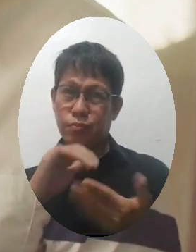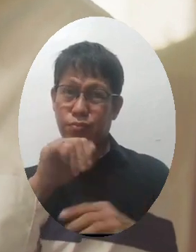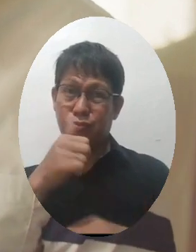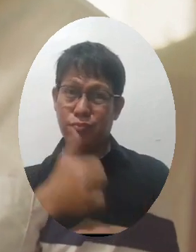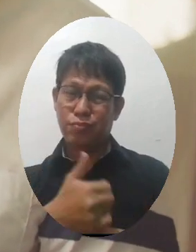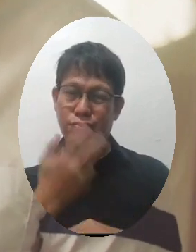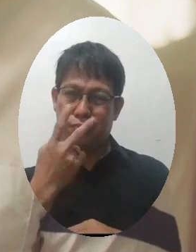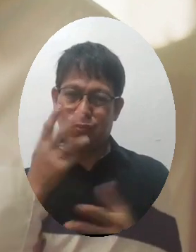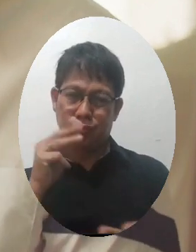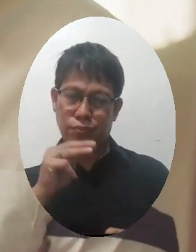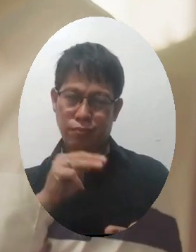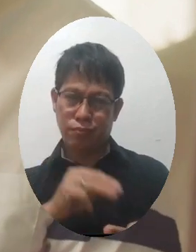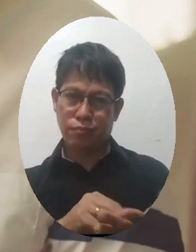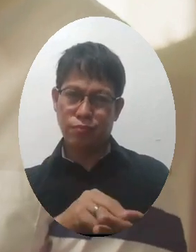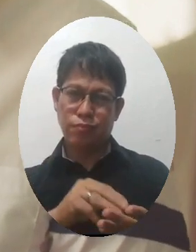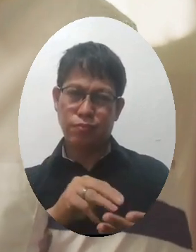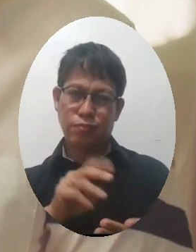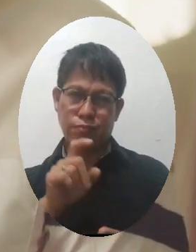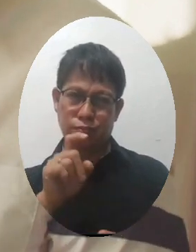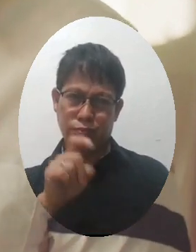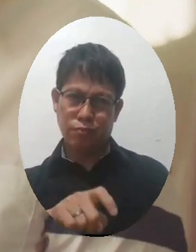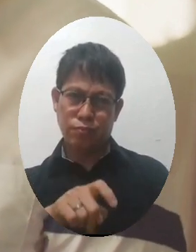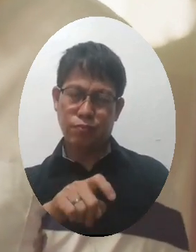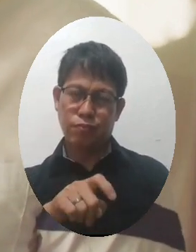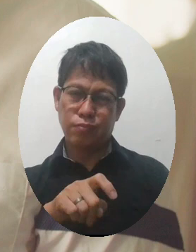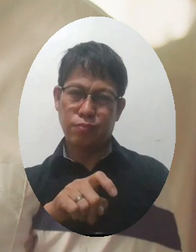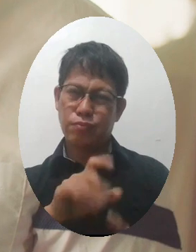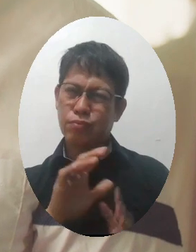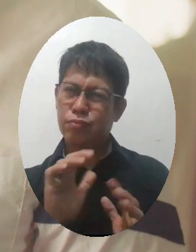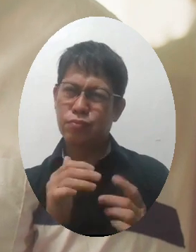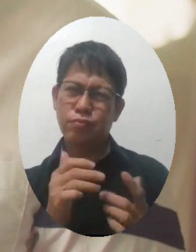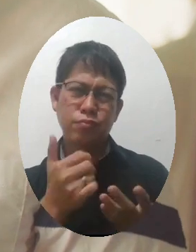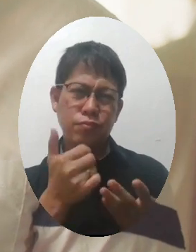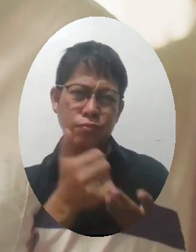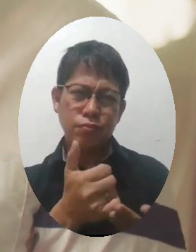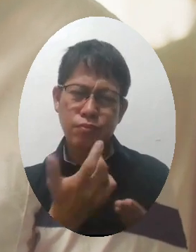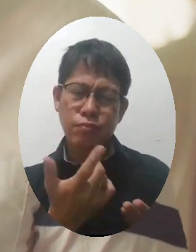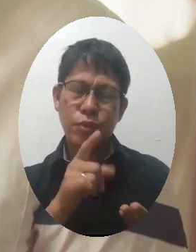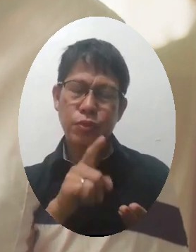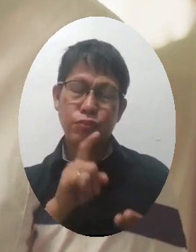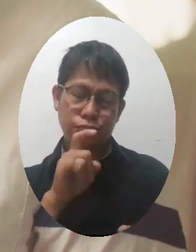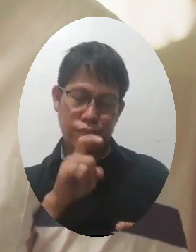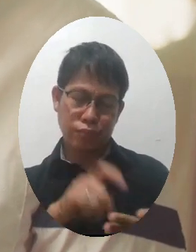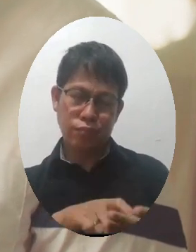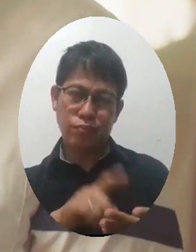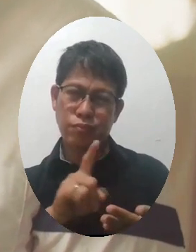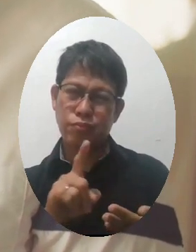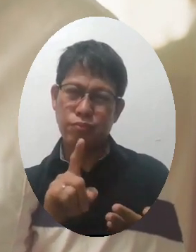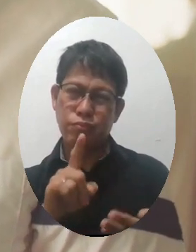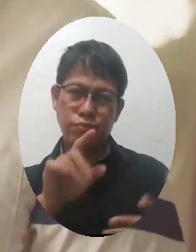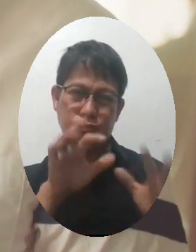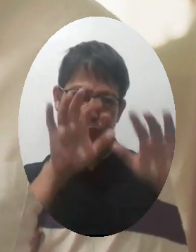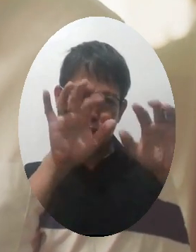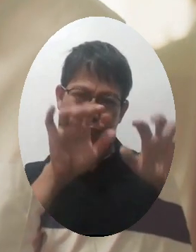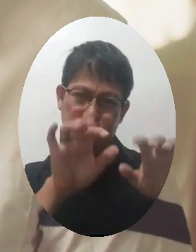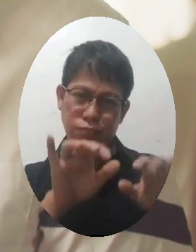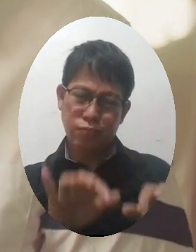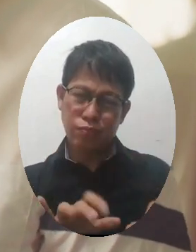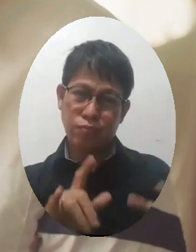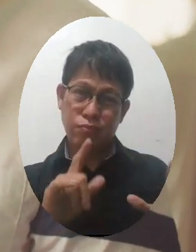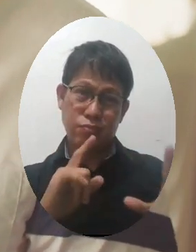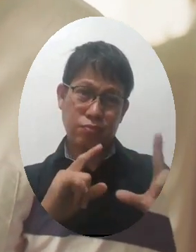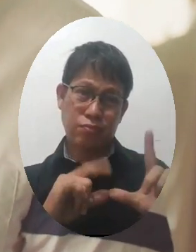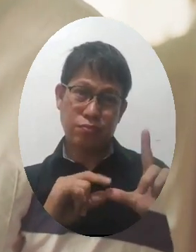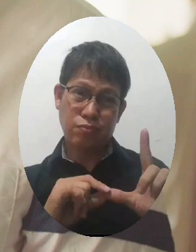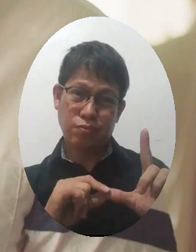Ko Foundation sa Messenger, itap yung paano humingi ng tulong sa Kapwa Ko Mahal Ko, at i-fill up